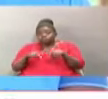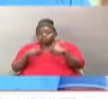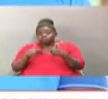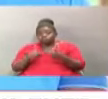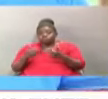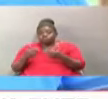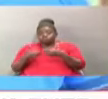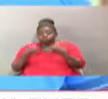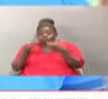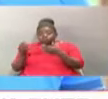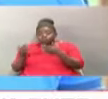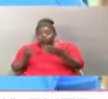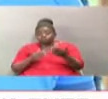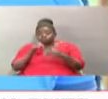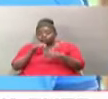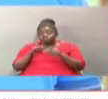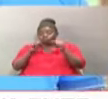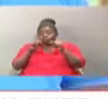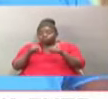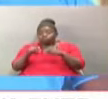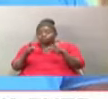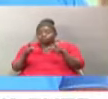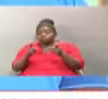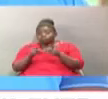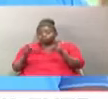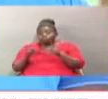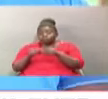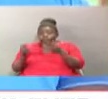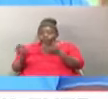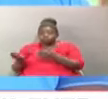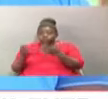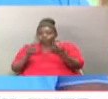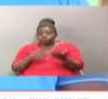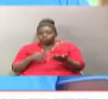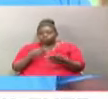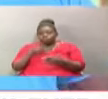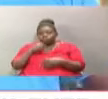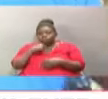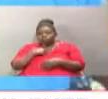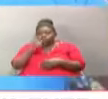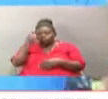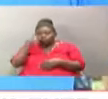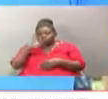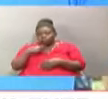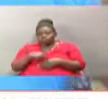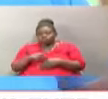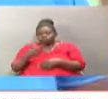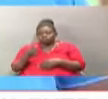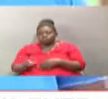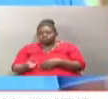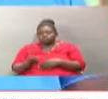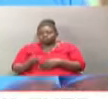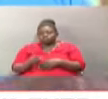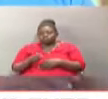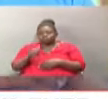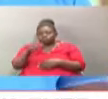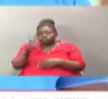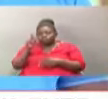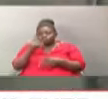tubireete wano ente zino ebbiri zemulaba era tuzireese ng'azireese eri batuuze banne